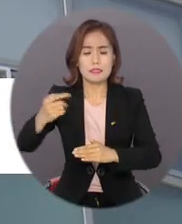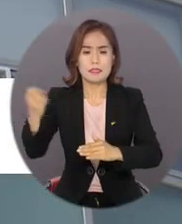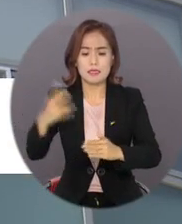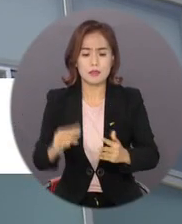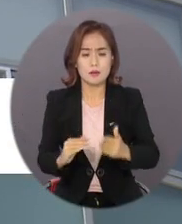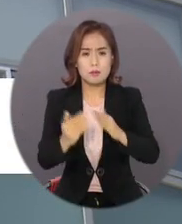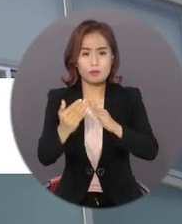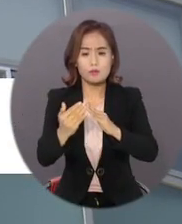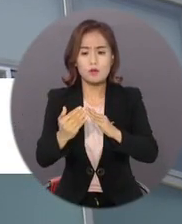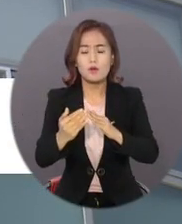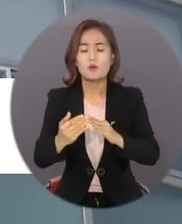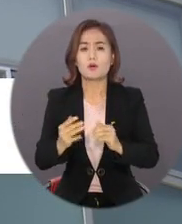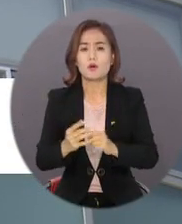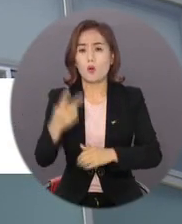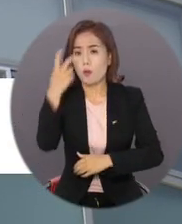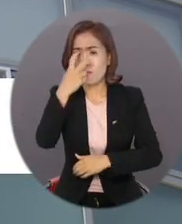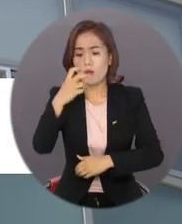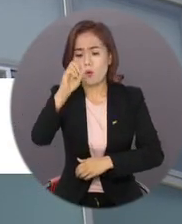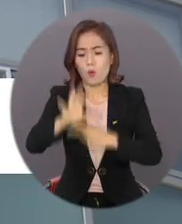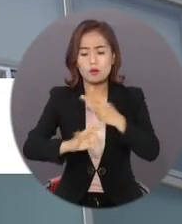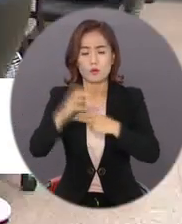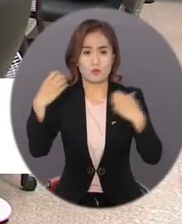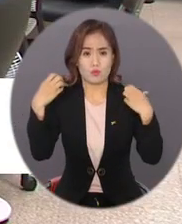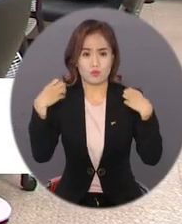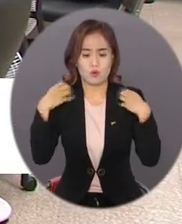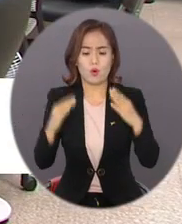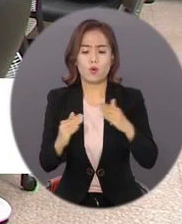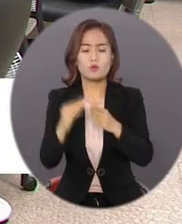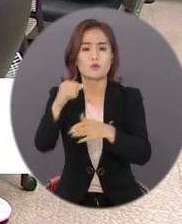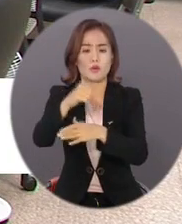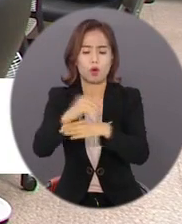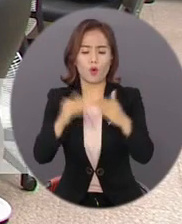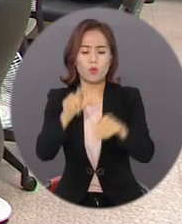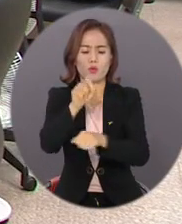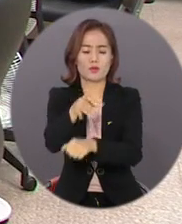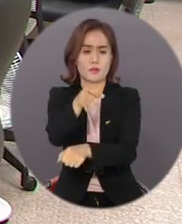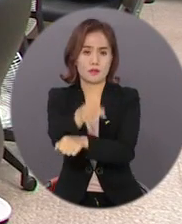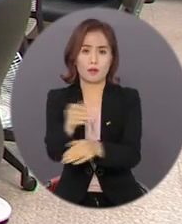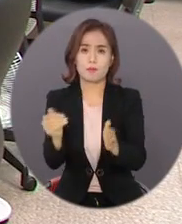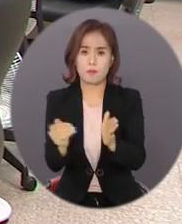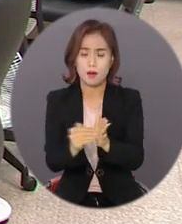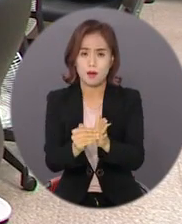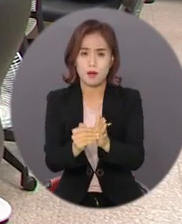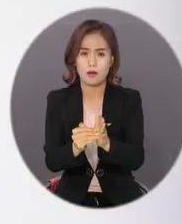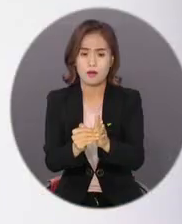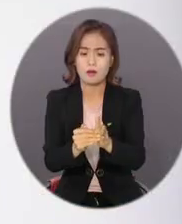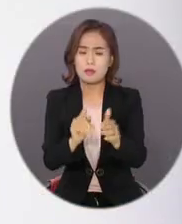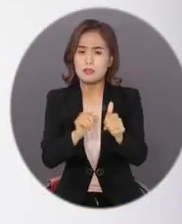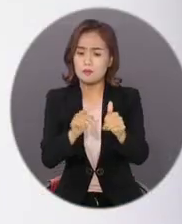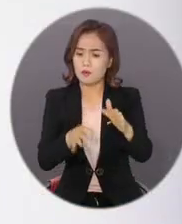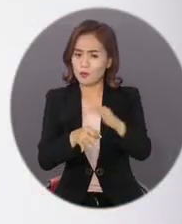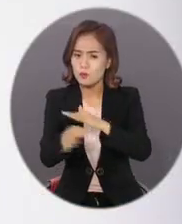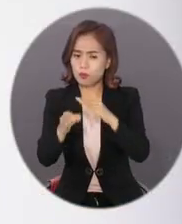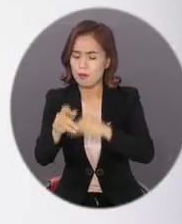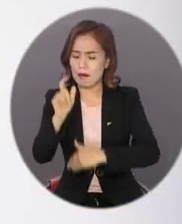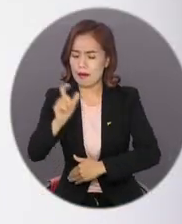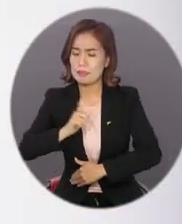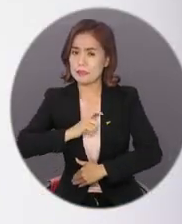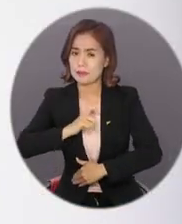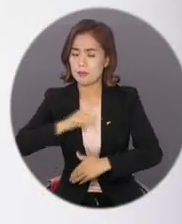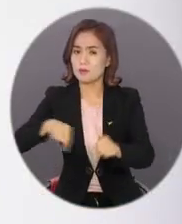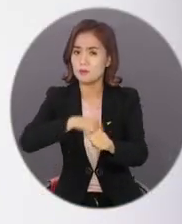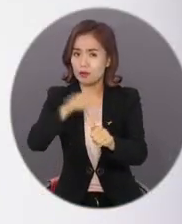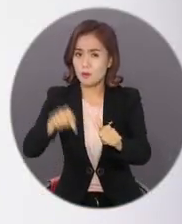재개발 문제를 관할하고 있는 광주 동구청의 건축허가 공무원이 매입했습니다. 조 씨의 로비가 강하게 의심되는